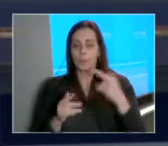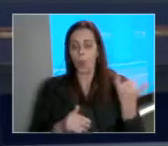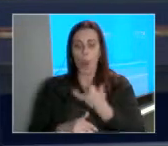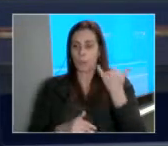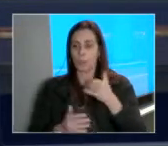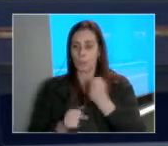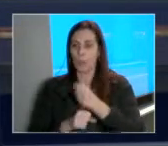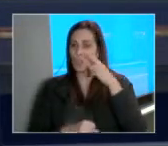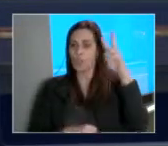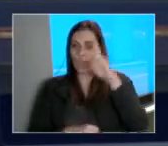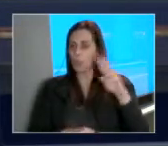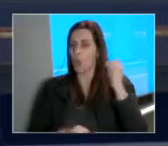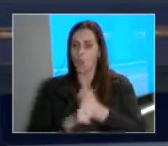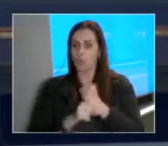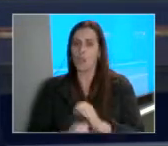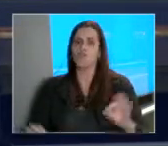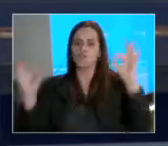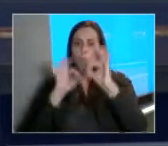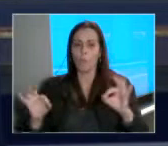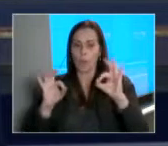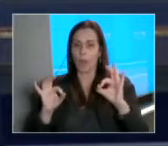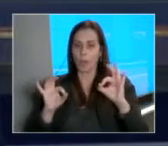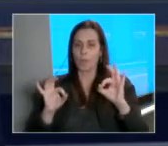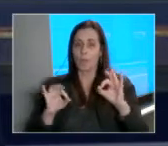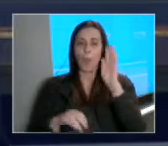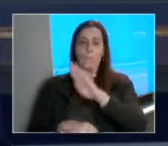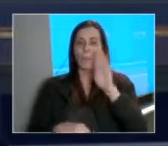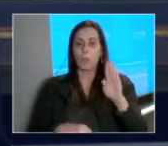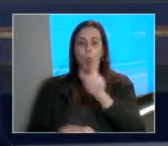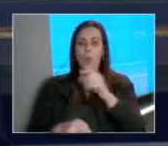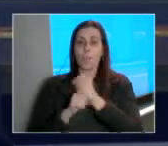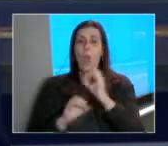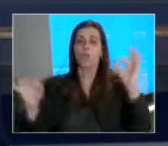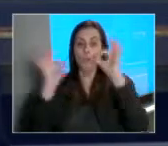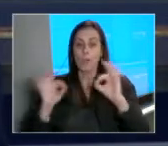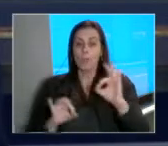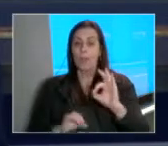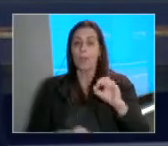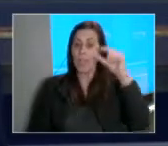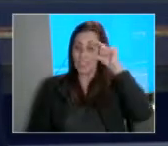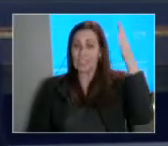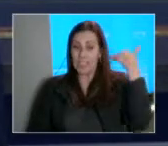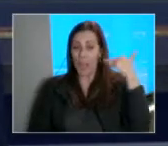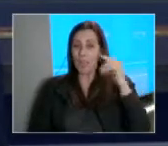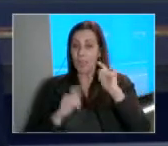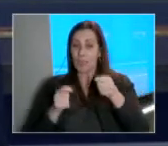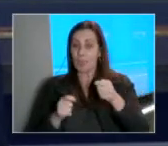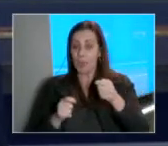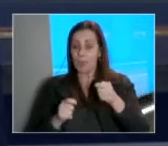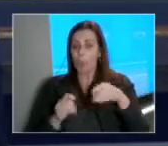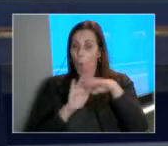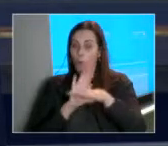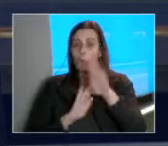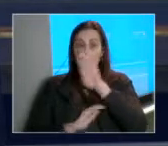וקונסיסטנטית. הילד שקד לא עשתה שום דבר. ביבי נתניהו לא עשה שום דבר. גדעון סער בזמנו הגיש מערכת